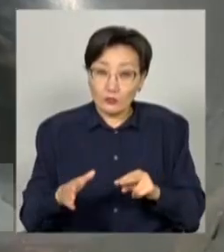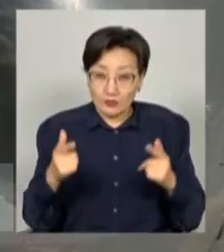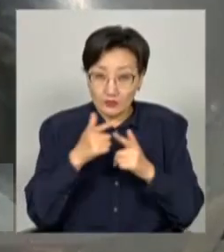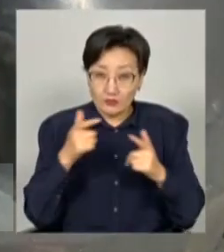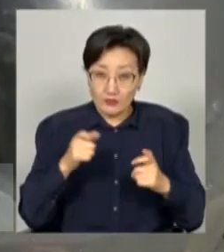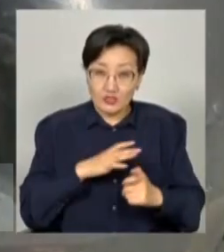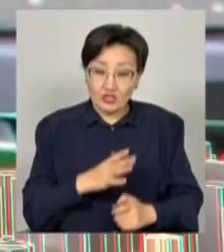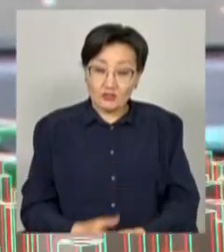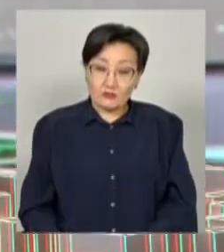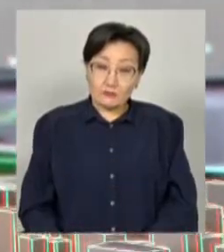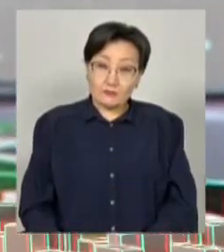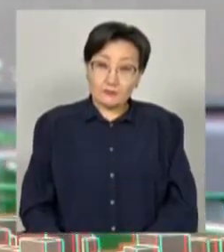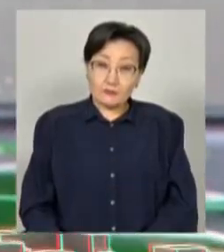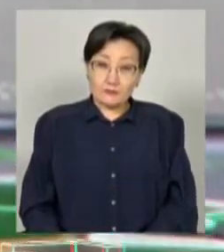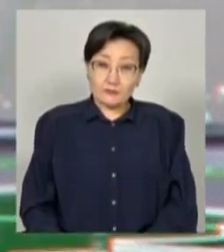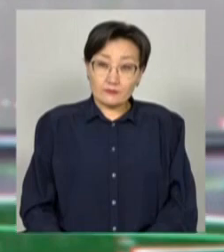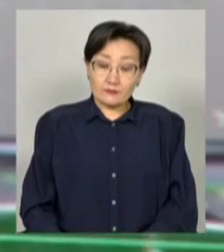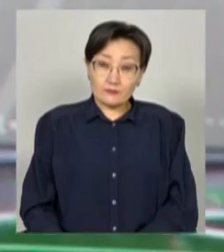ескертті.